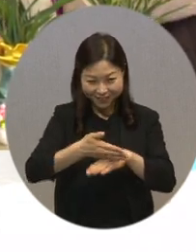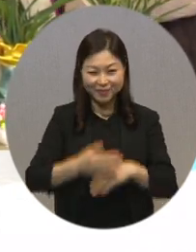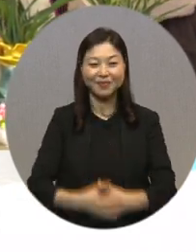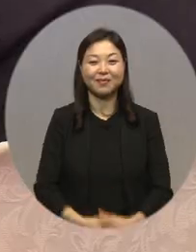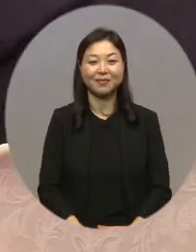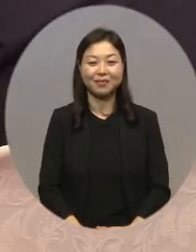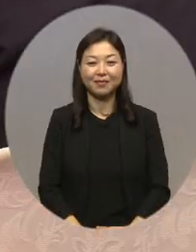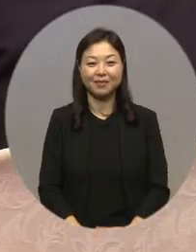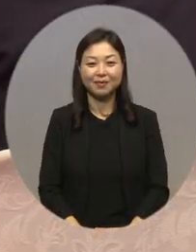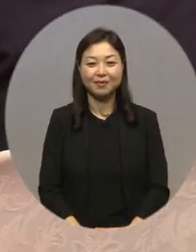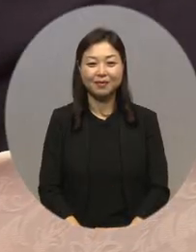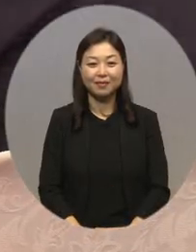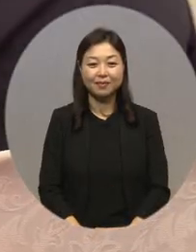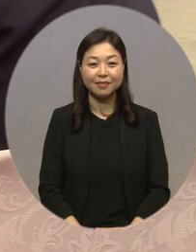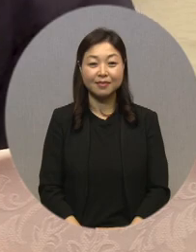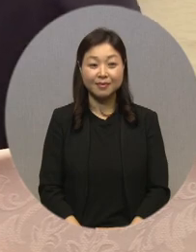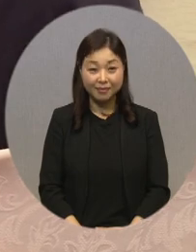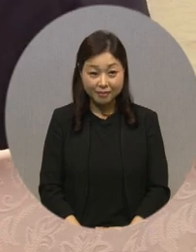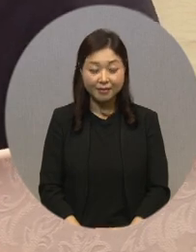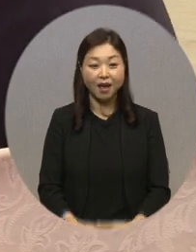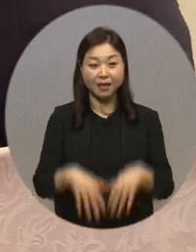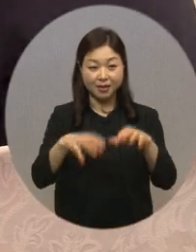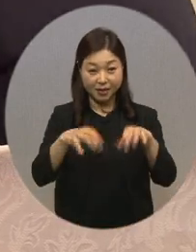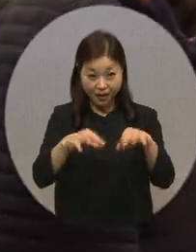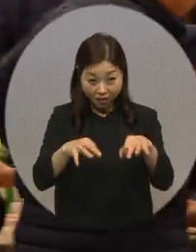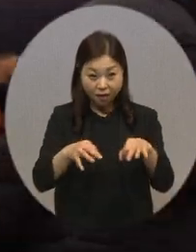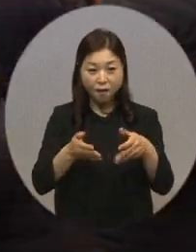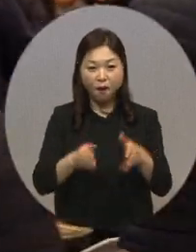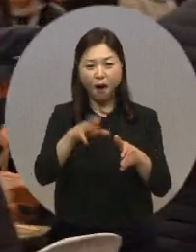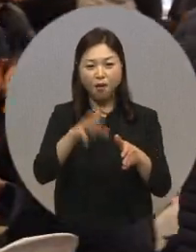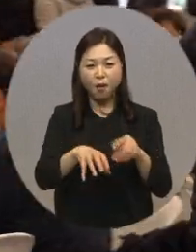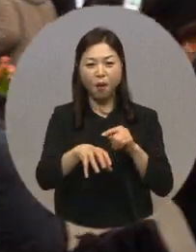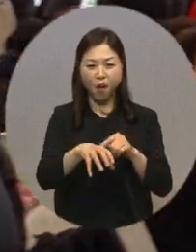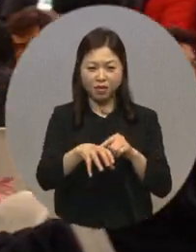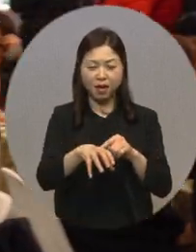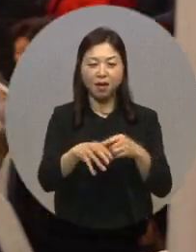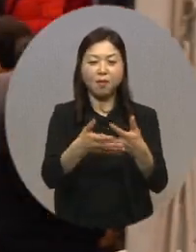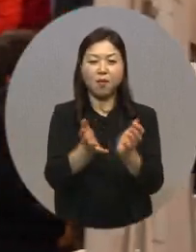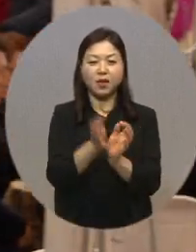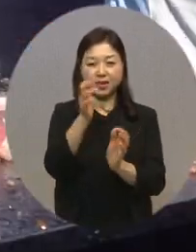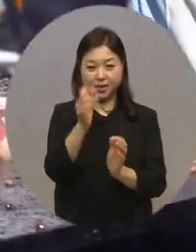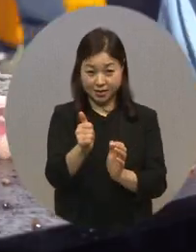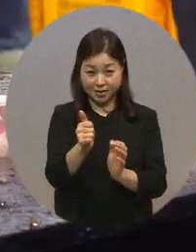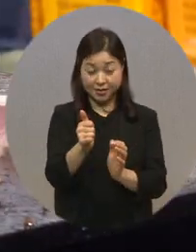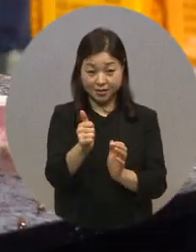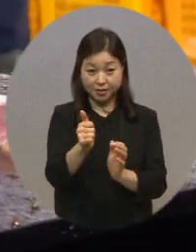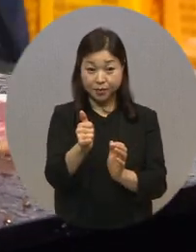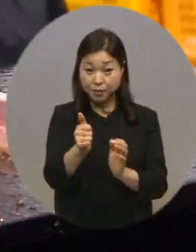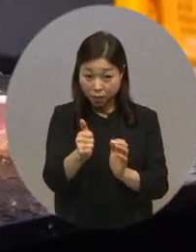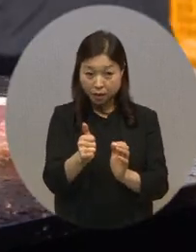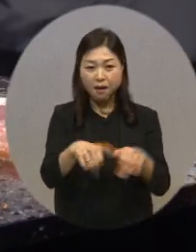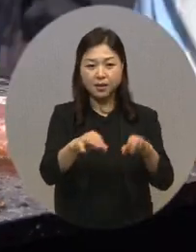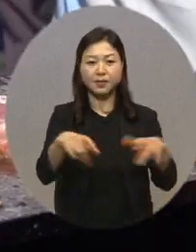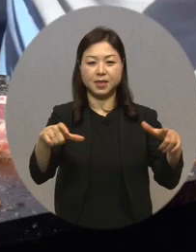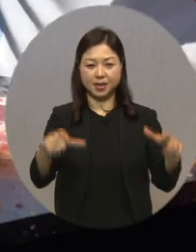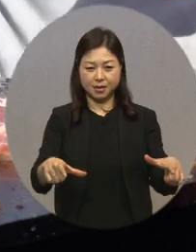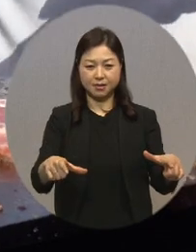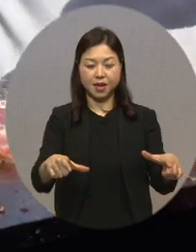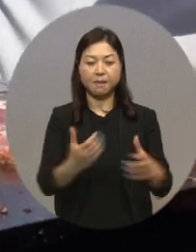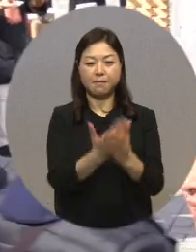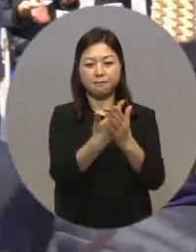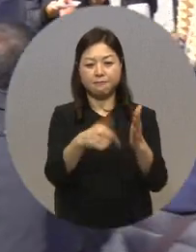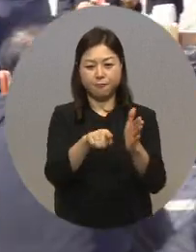고맙겠습니다. 감사합니다. 재경 김제향후회 회장인 김방무 회장은 평소 김제시 지역 발전을 위해 물심양면으로 아낌없이 지원하고